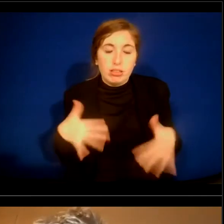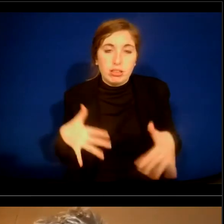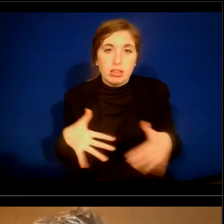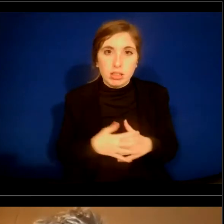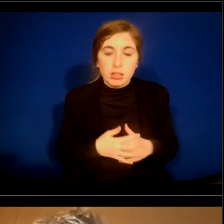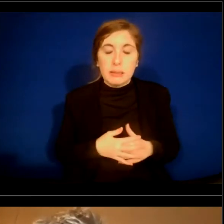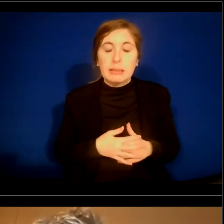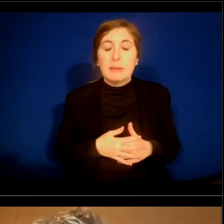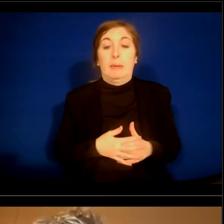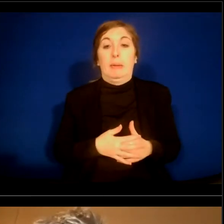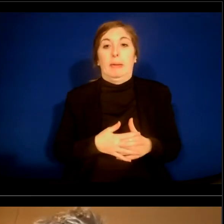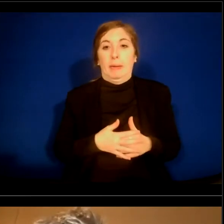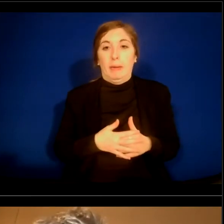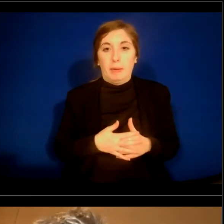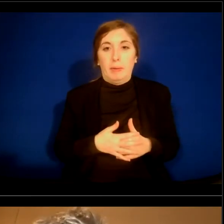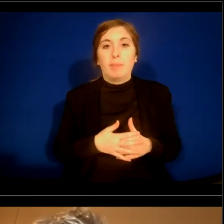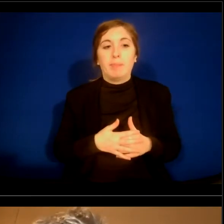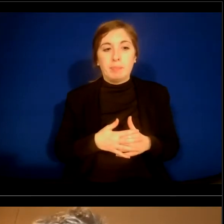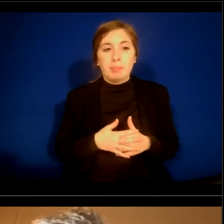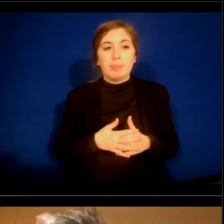E quindi